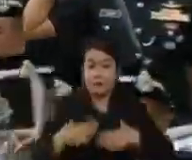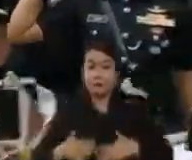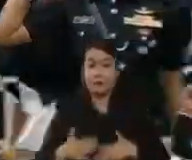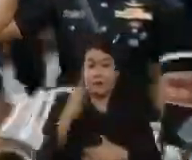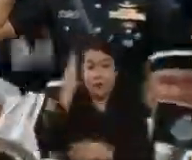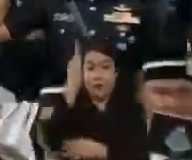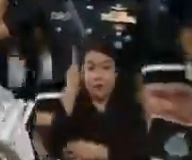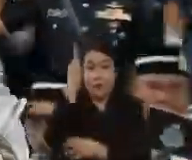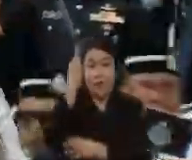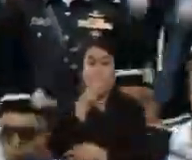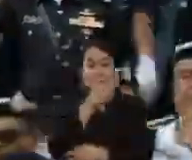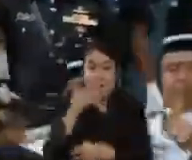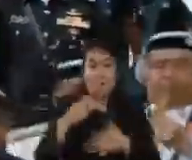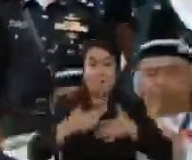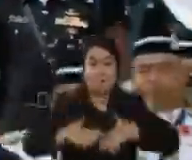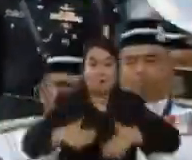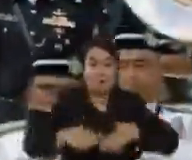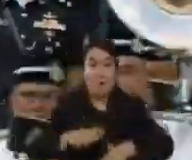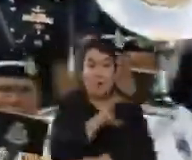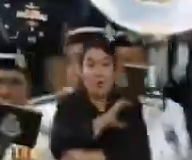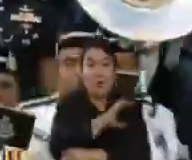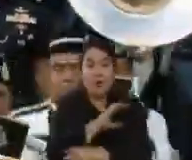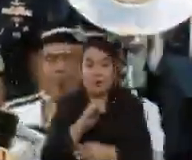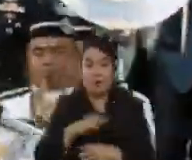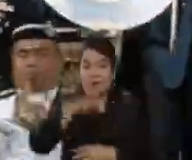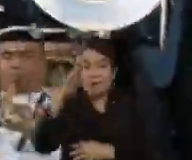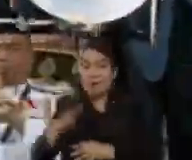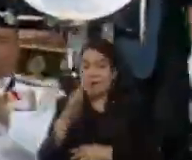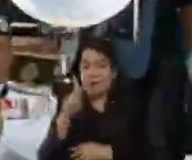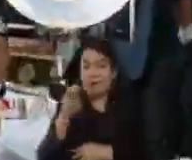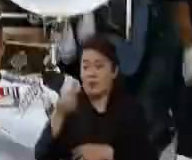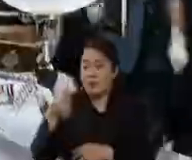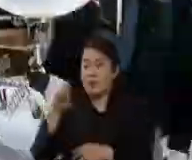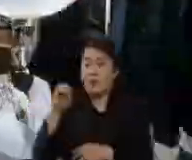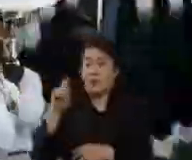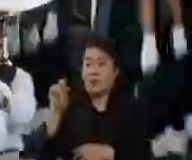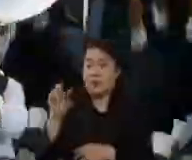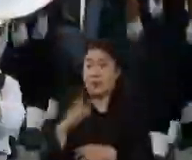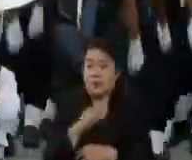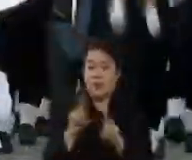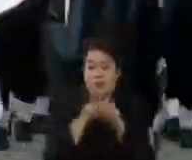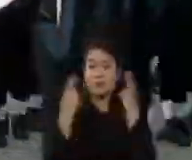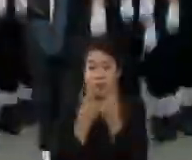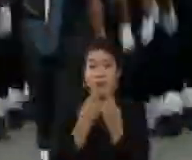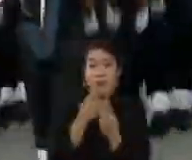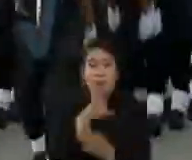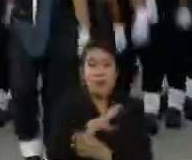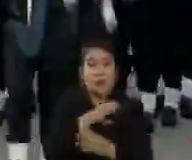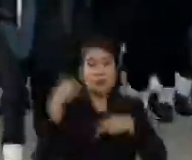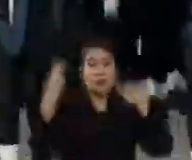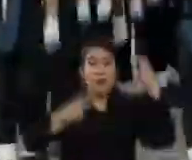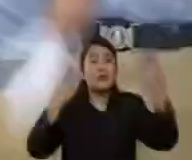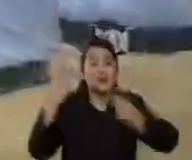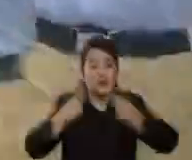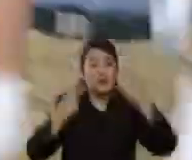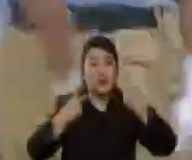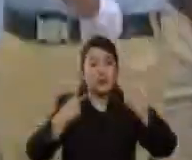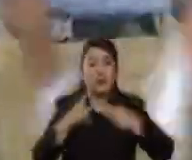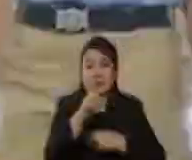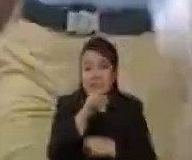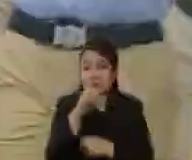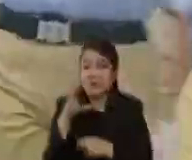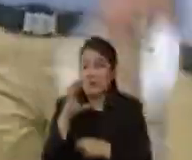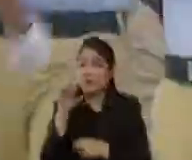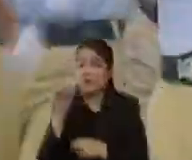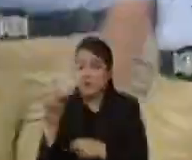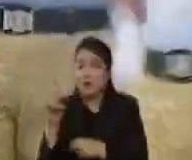persekutuan dan pakaian seragam polis Bukit Kepong. Diikuti unit polis pelancong terdiri daripada